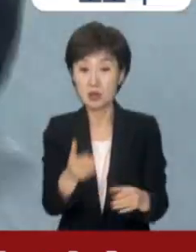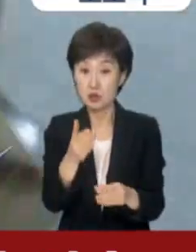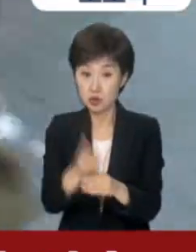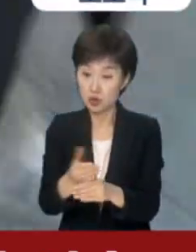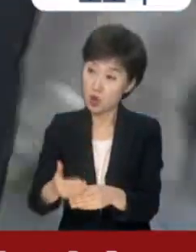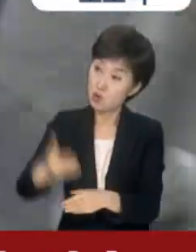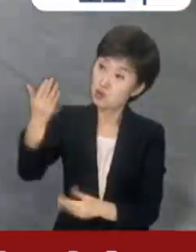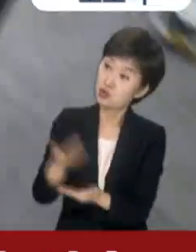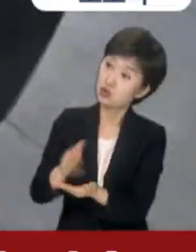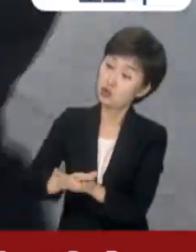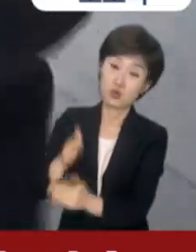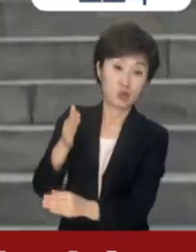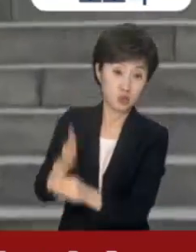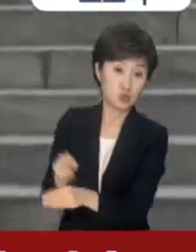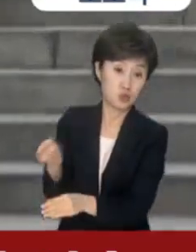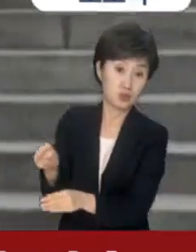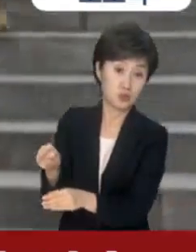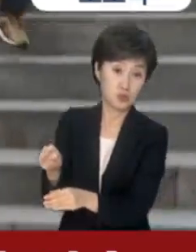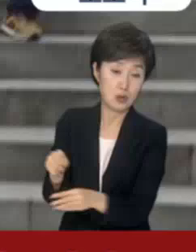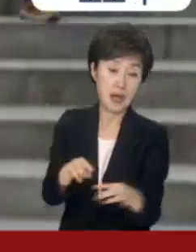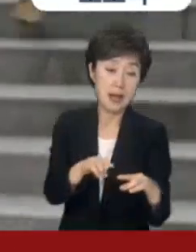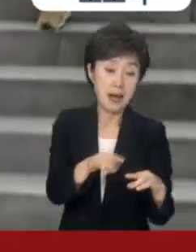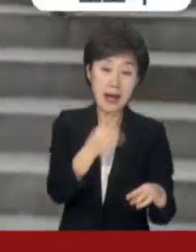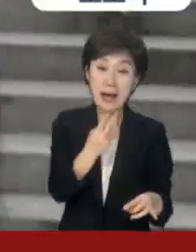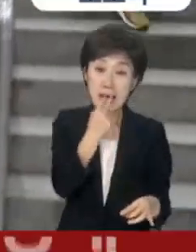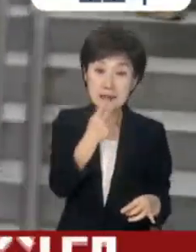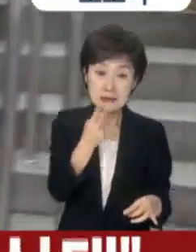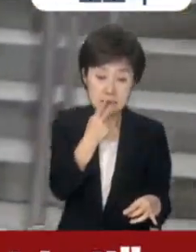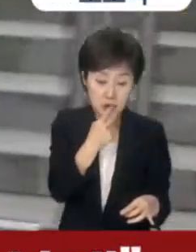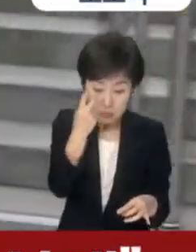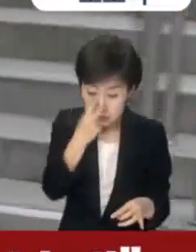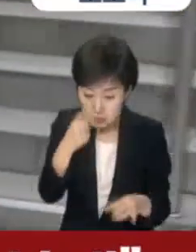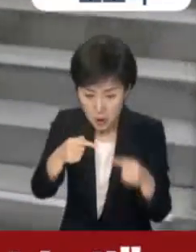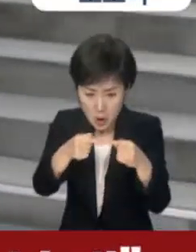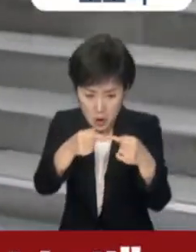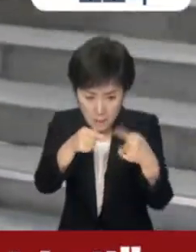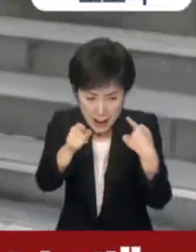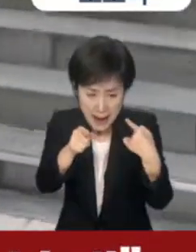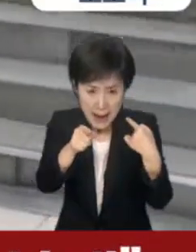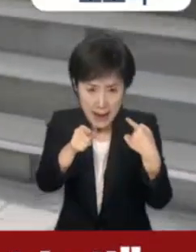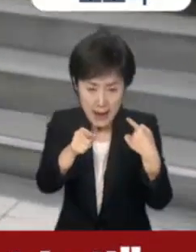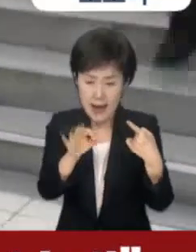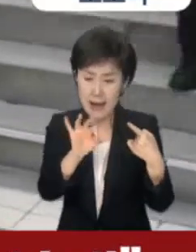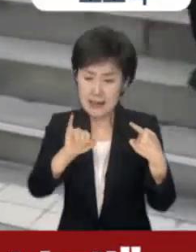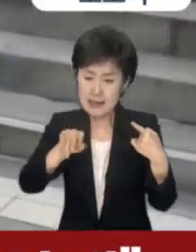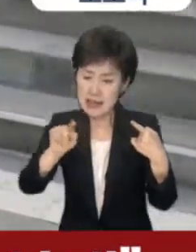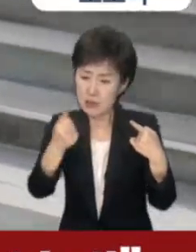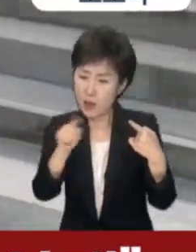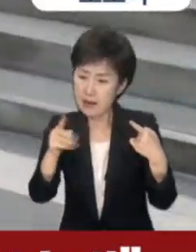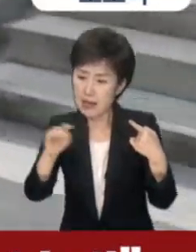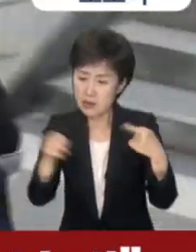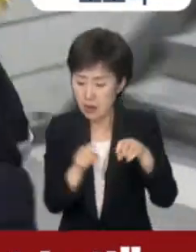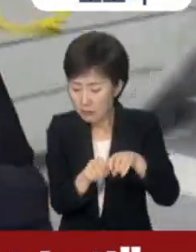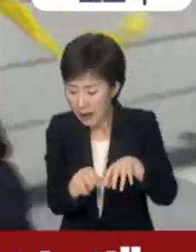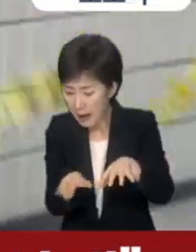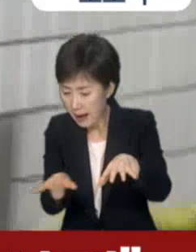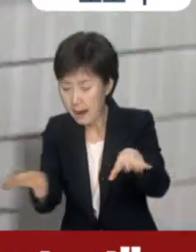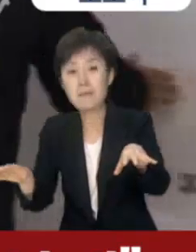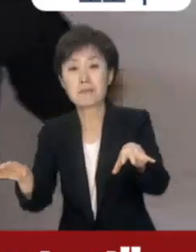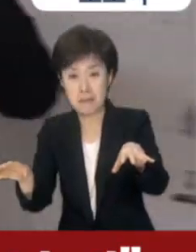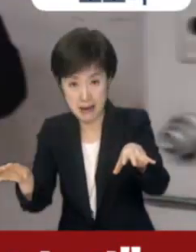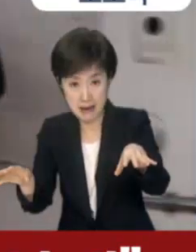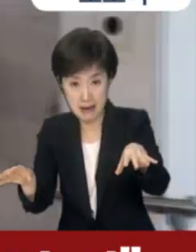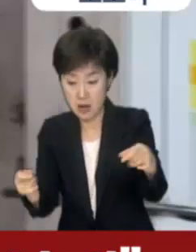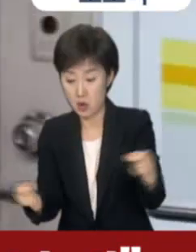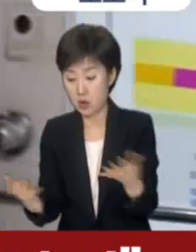차수벽 공사가 진행 중이었고, 가스 소화설비 감지 배선이 파손되면서 이산화탄소가 방출됐습니다. 이